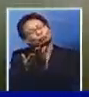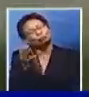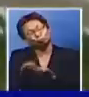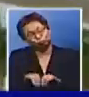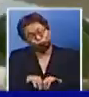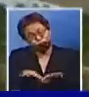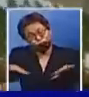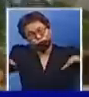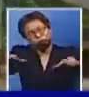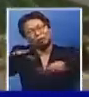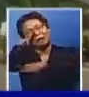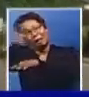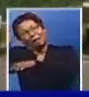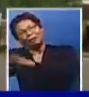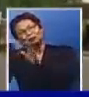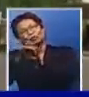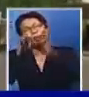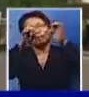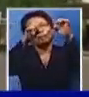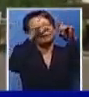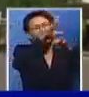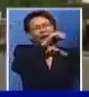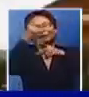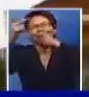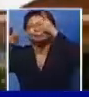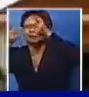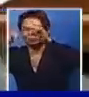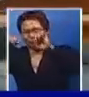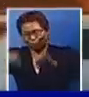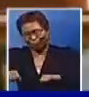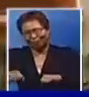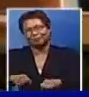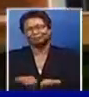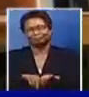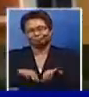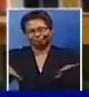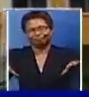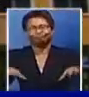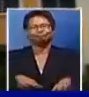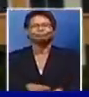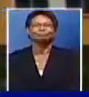berkembang pesat dalam sektor lain seperti pendidikan dan pelancongan.